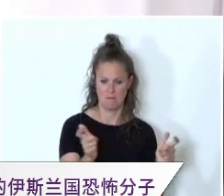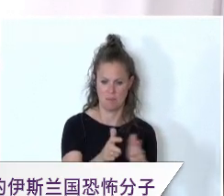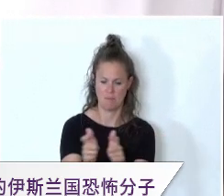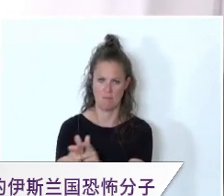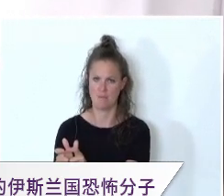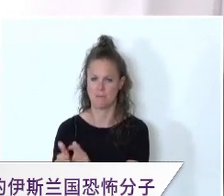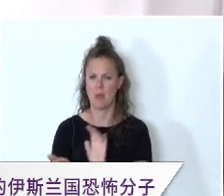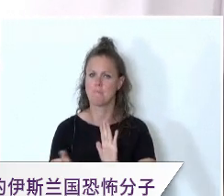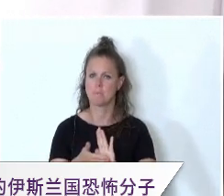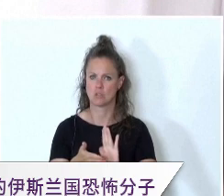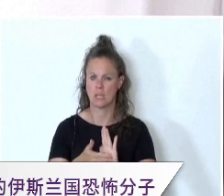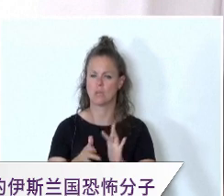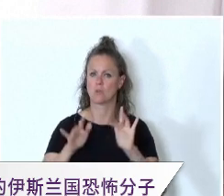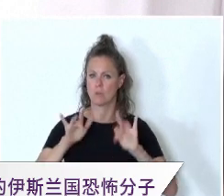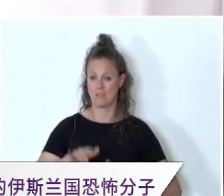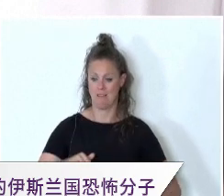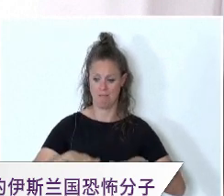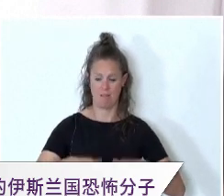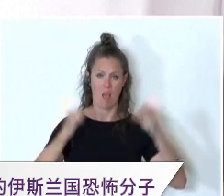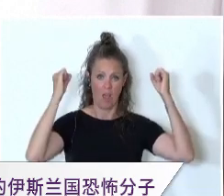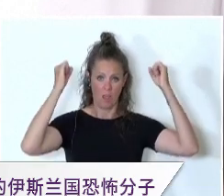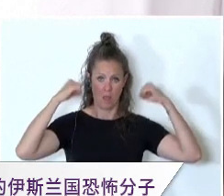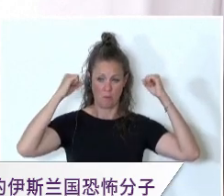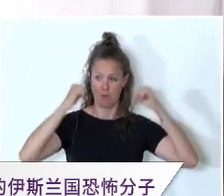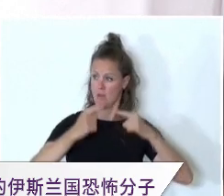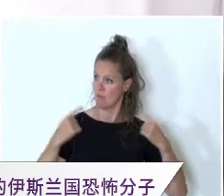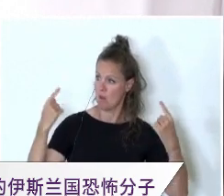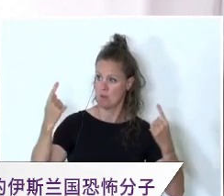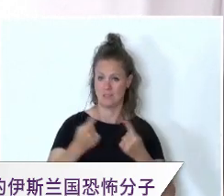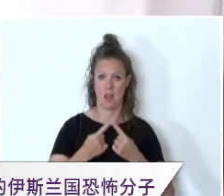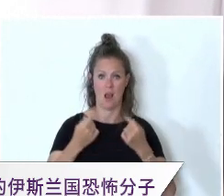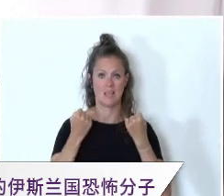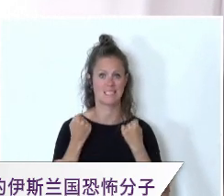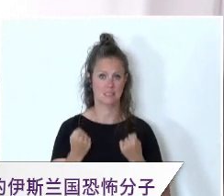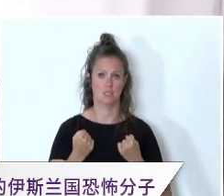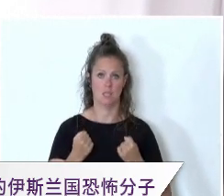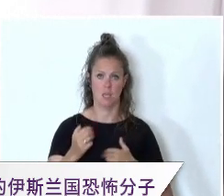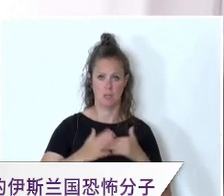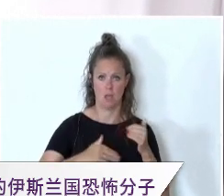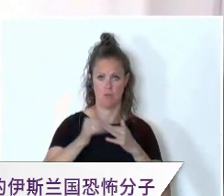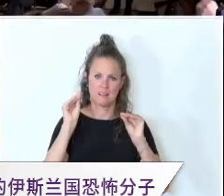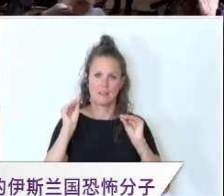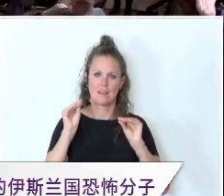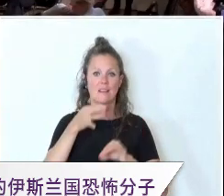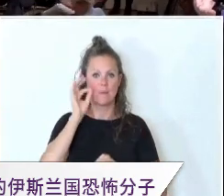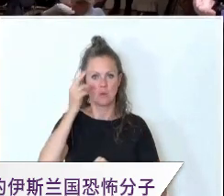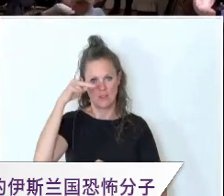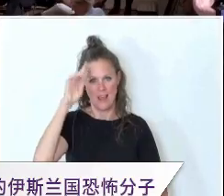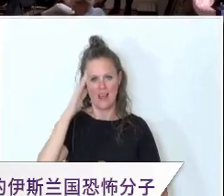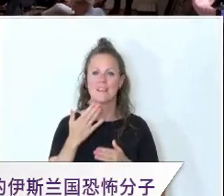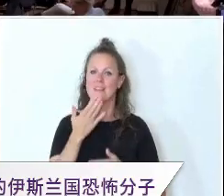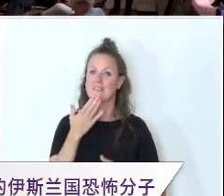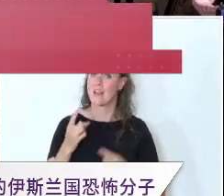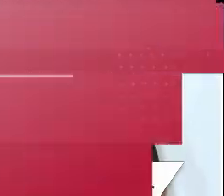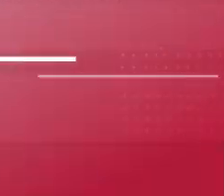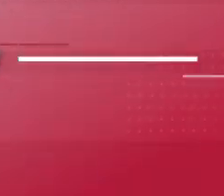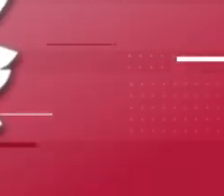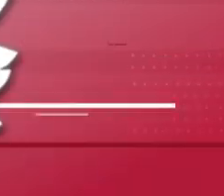计划成功，会造成多么不可估量的损失，这确实令人难以想象。